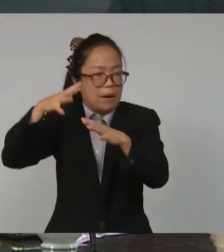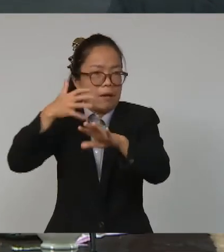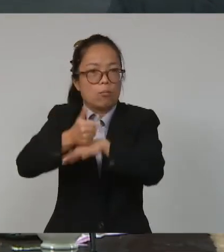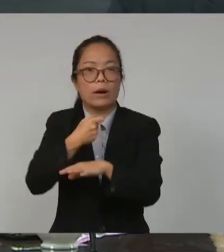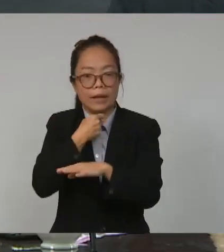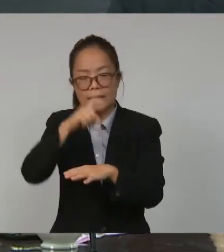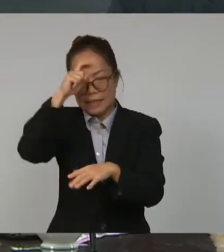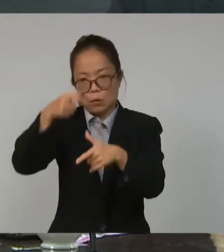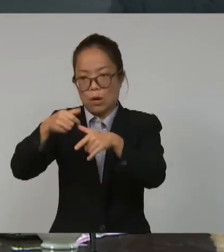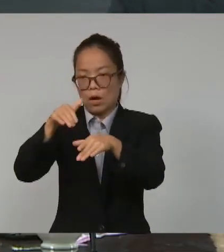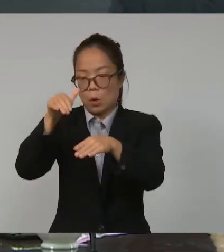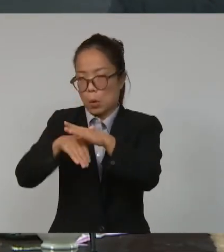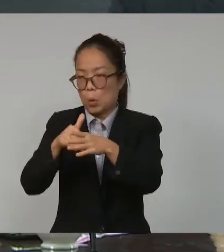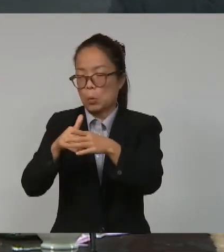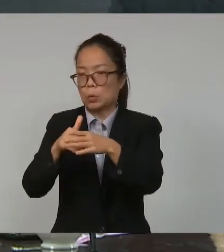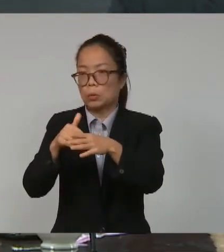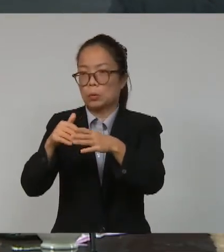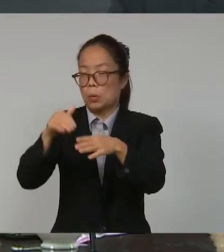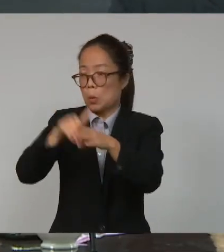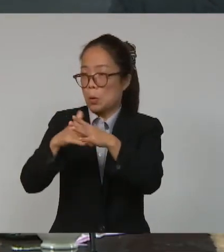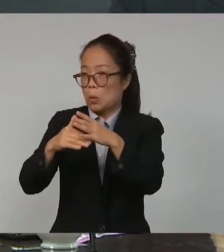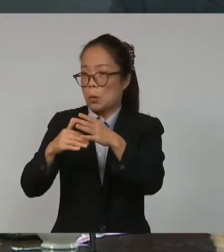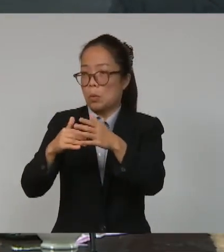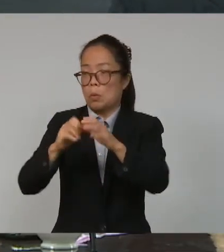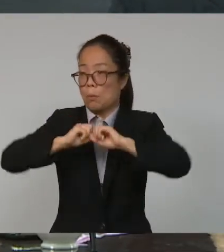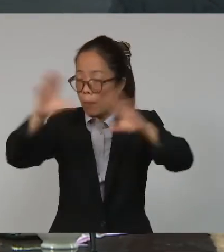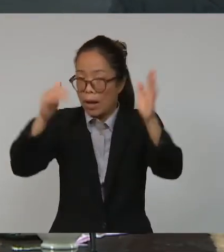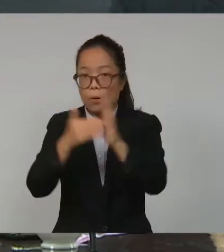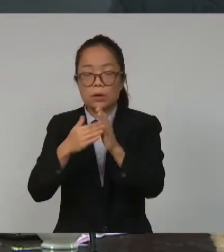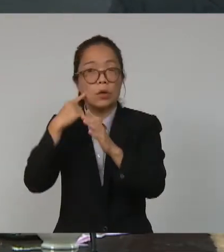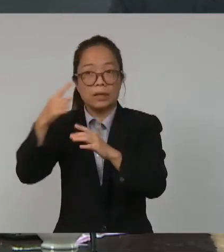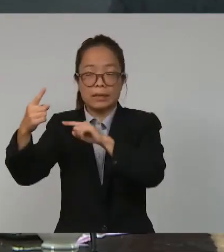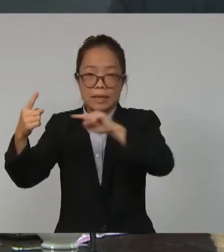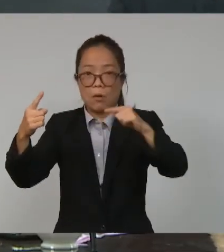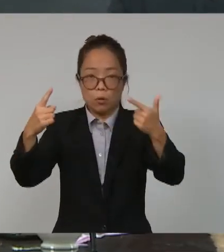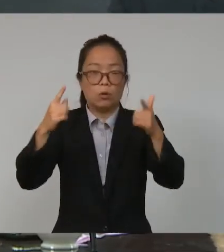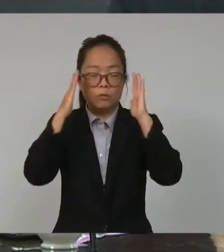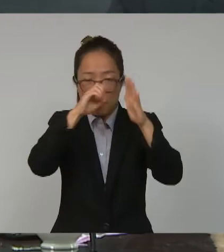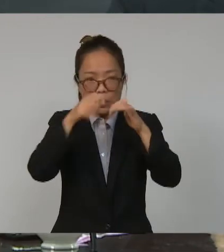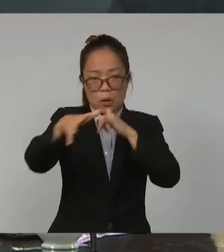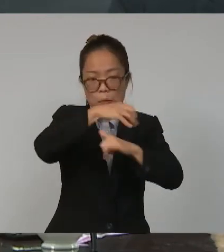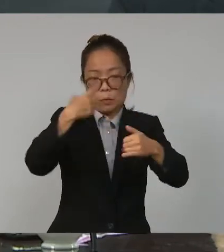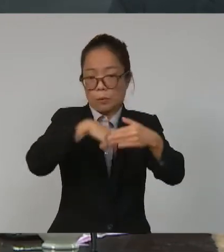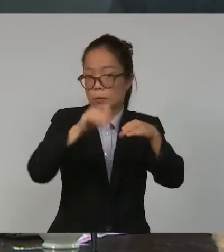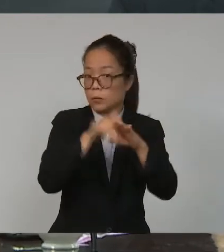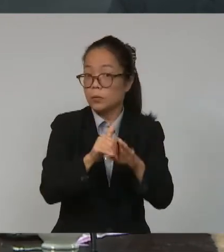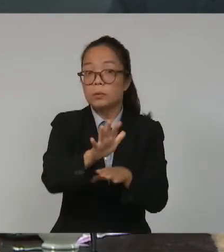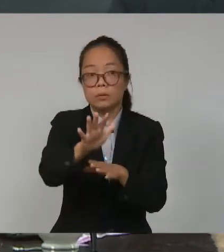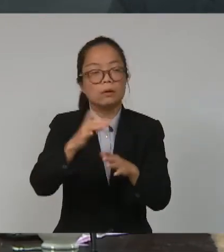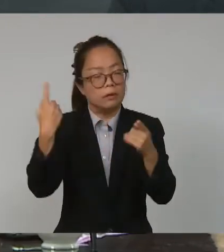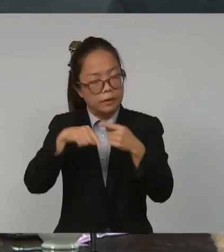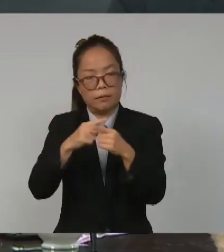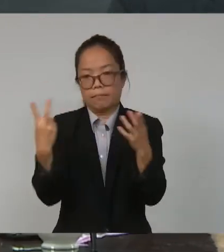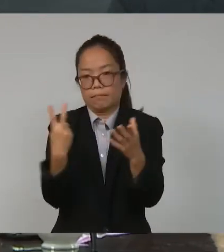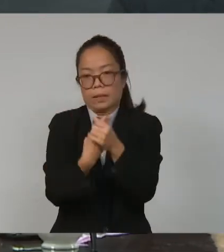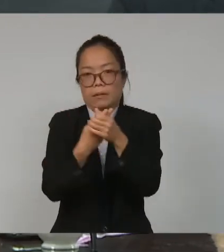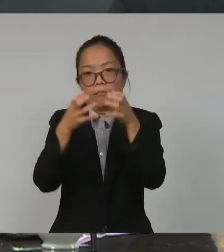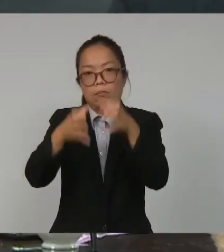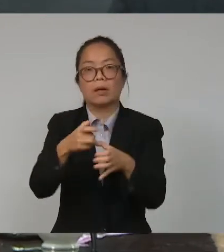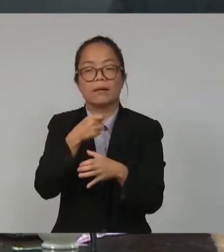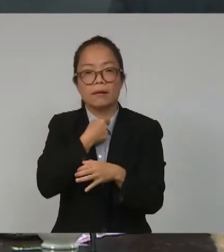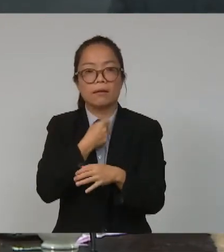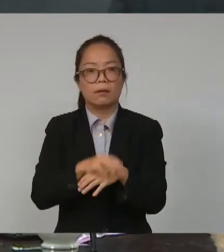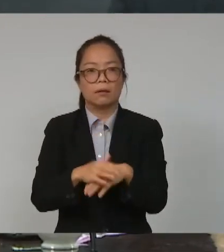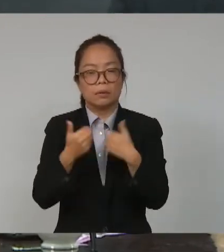公民投票案公告成立后一到六个月内，如果有全国性选举的话，就应该要合并举行。好，这样